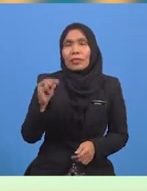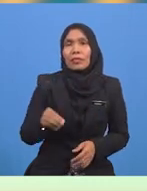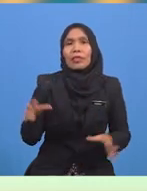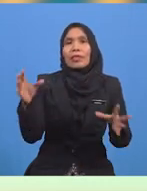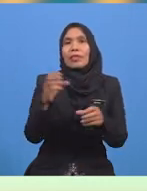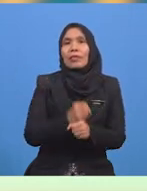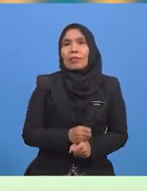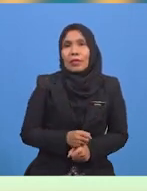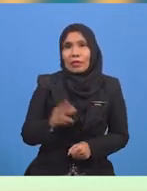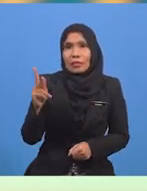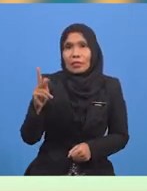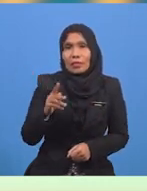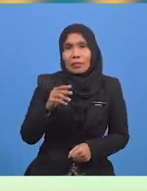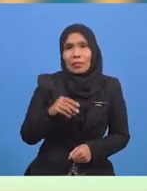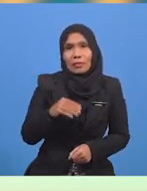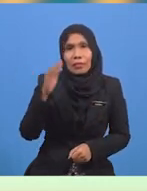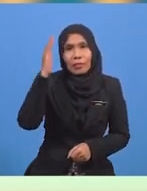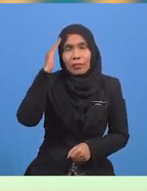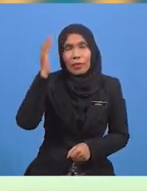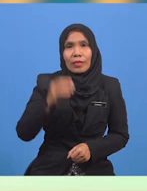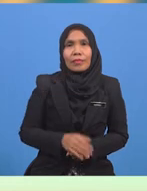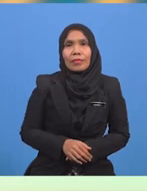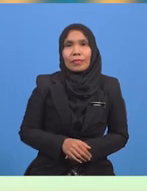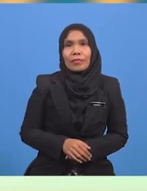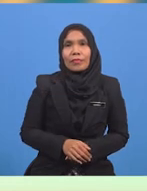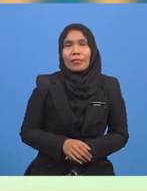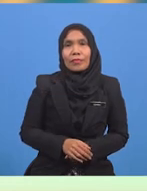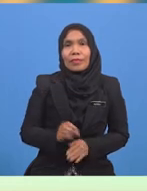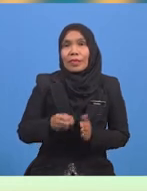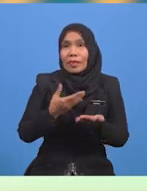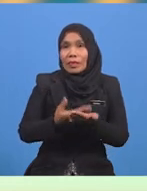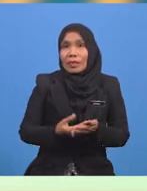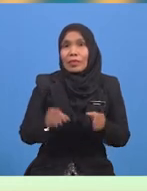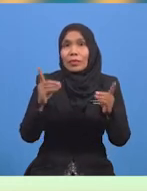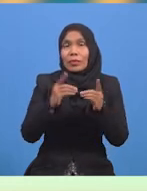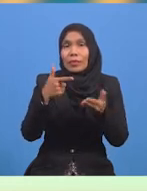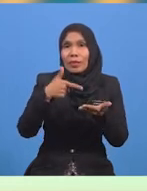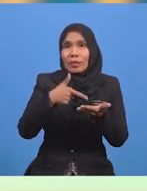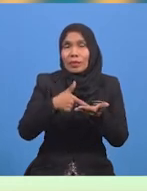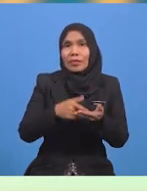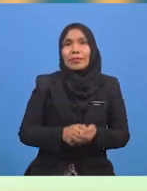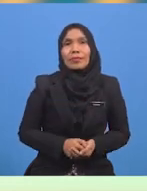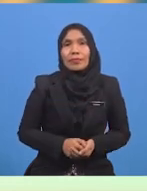murid-murid dapat menguasai topik ini. Sehingga